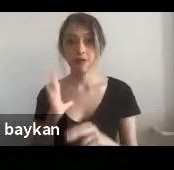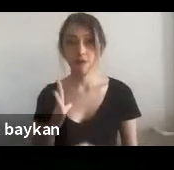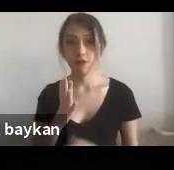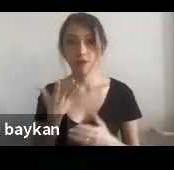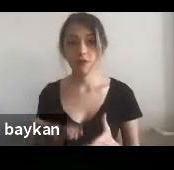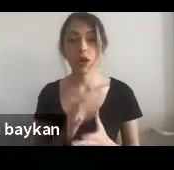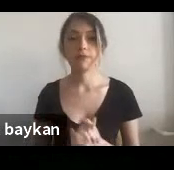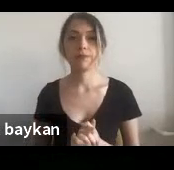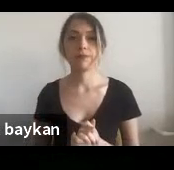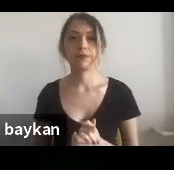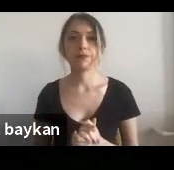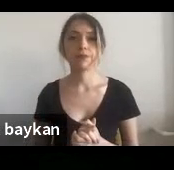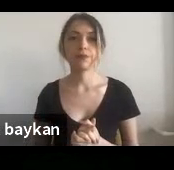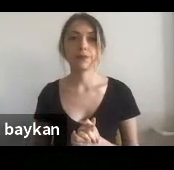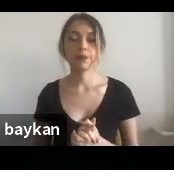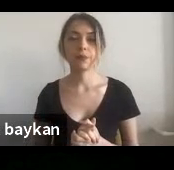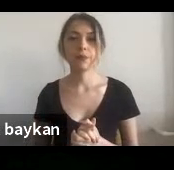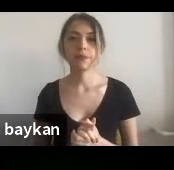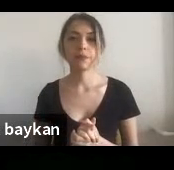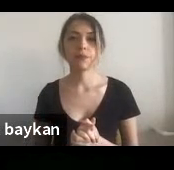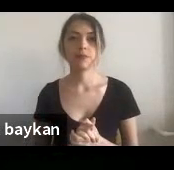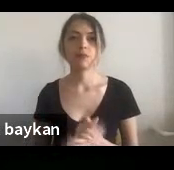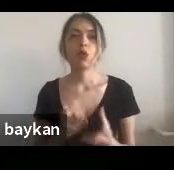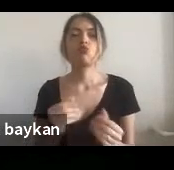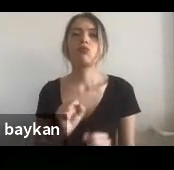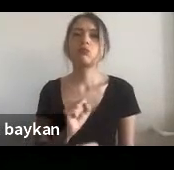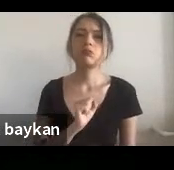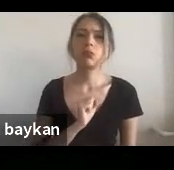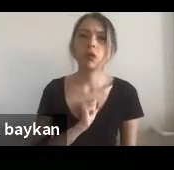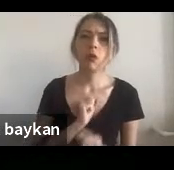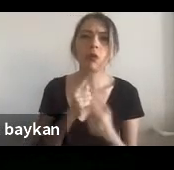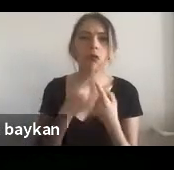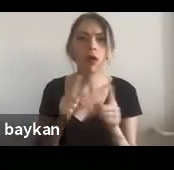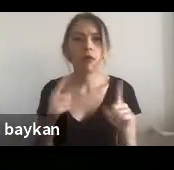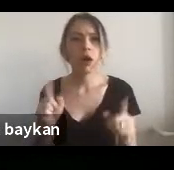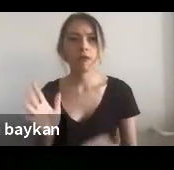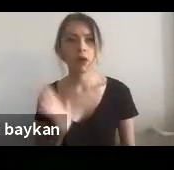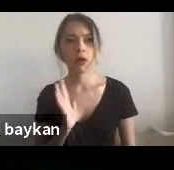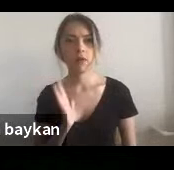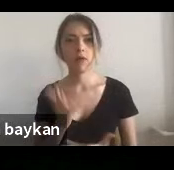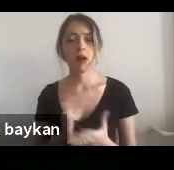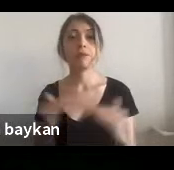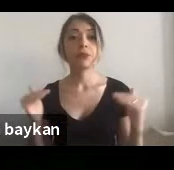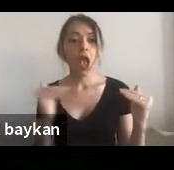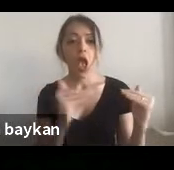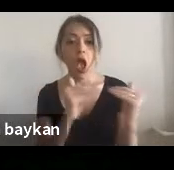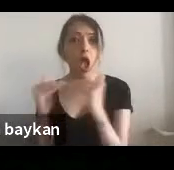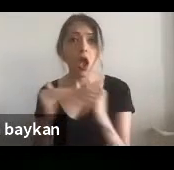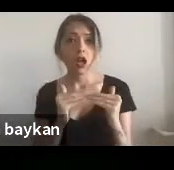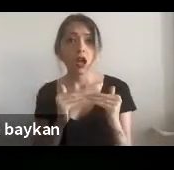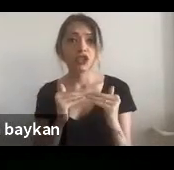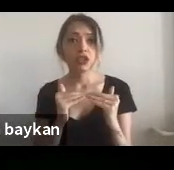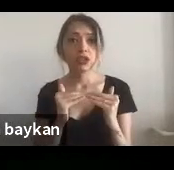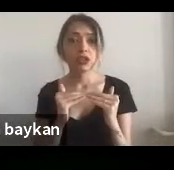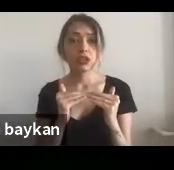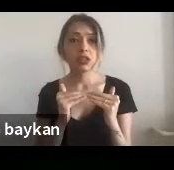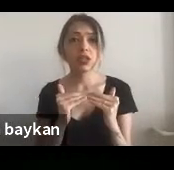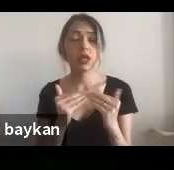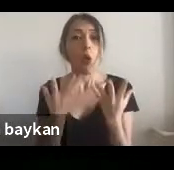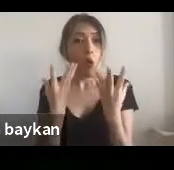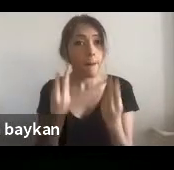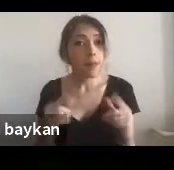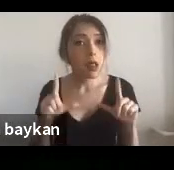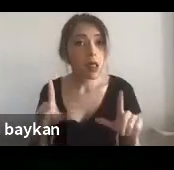de eşitlikten kaçma korkusu ve konusu ayrıyeten. Eşitlikten kaçışın olmadığını, kadına